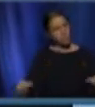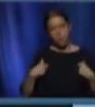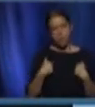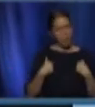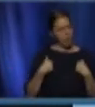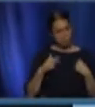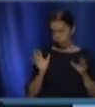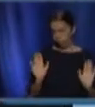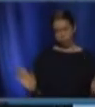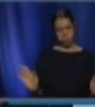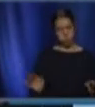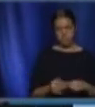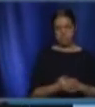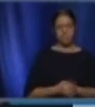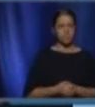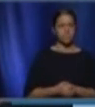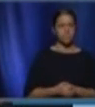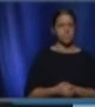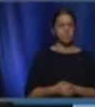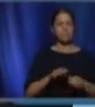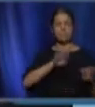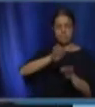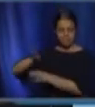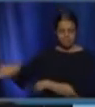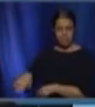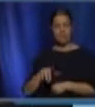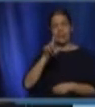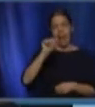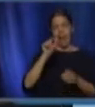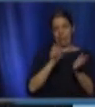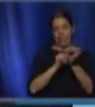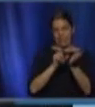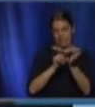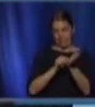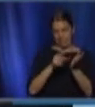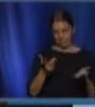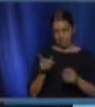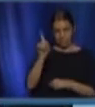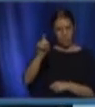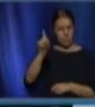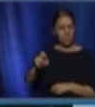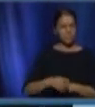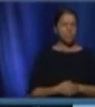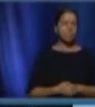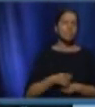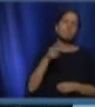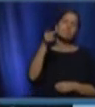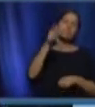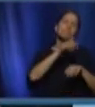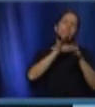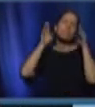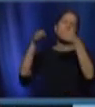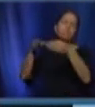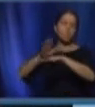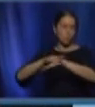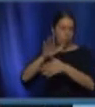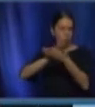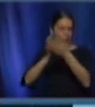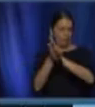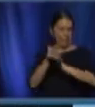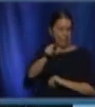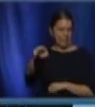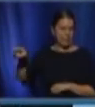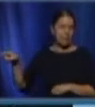Véronique Lauzon de la Presse. Pour les milieux de travail, est-ce que vous savez quels secteurs sont plus problématiques et est-ce que les amendes seront